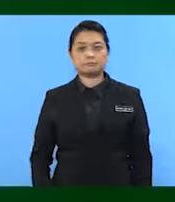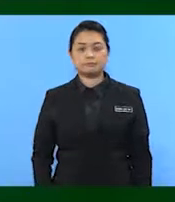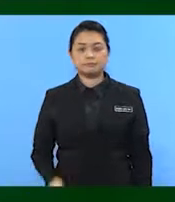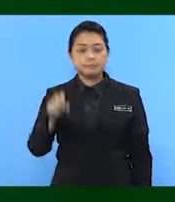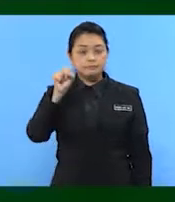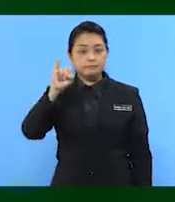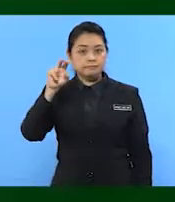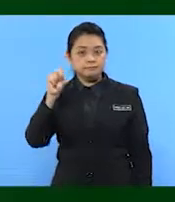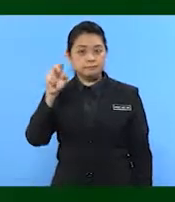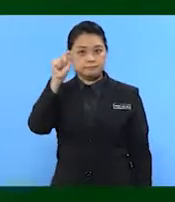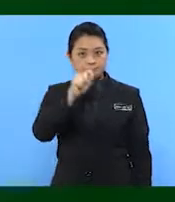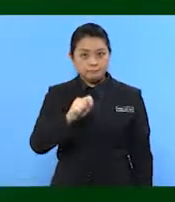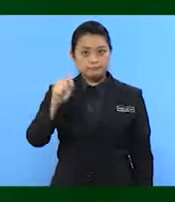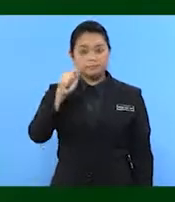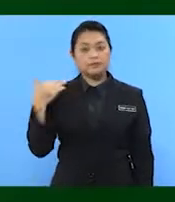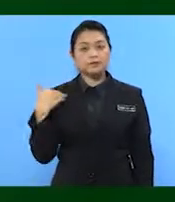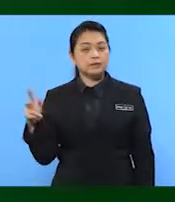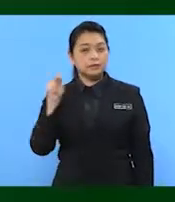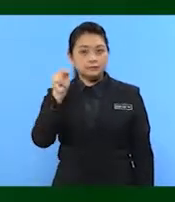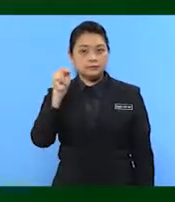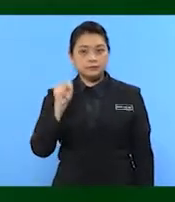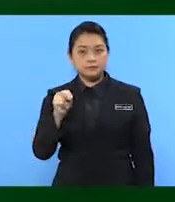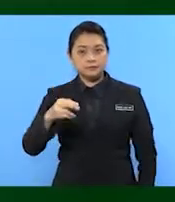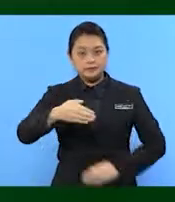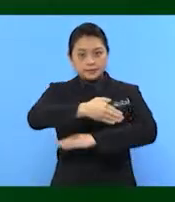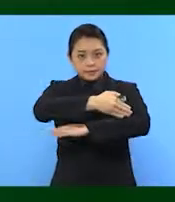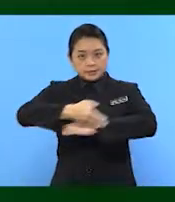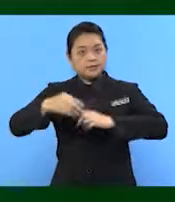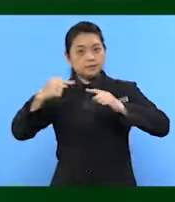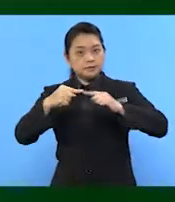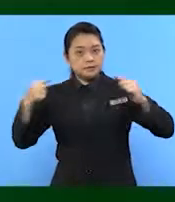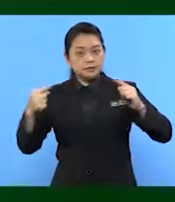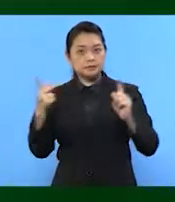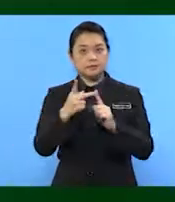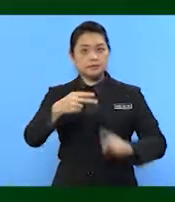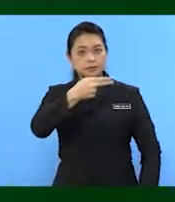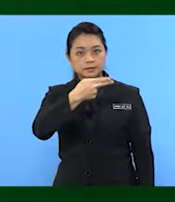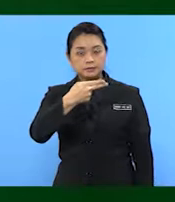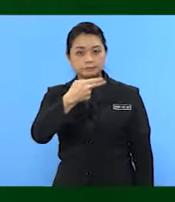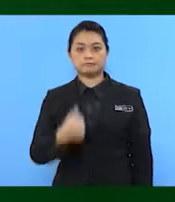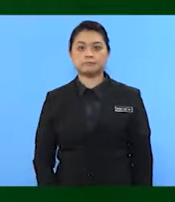Sinus bagi sudut theta ialah nisbah sisi bertentangan kepada hipotenuse.